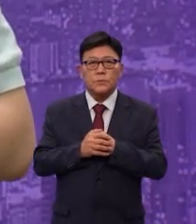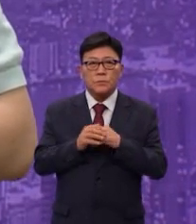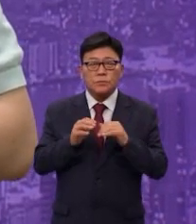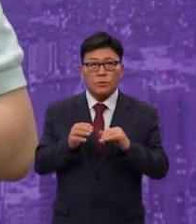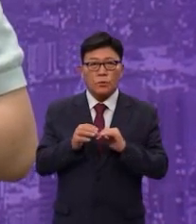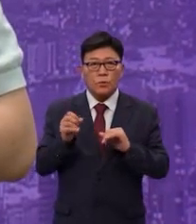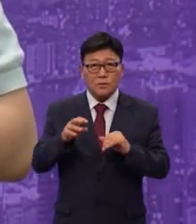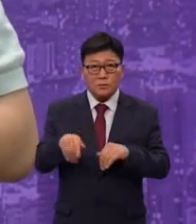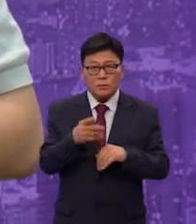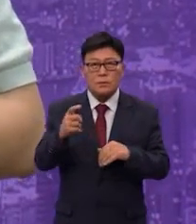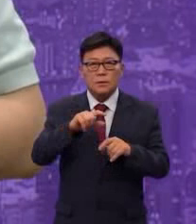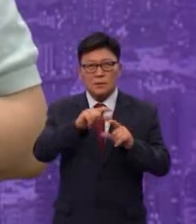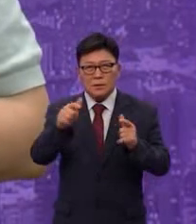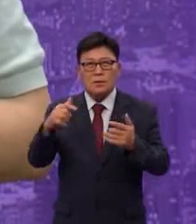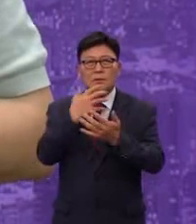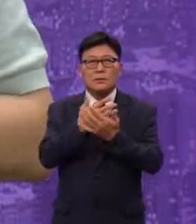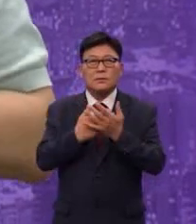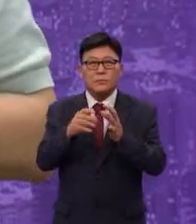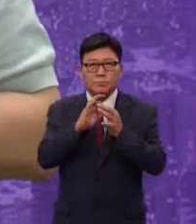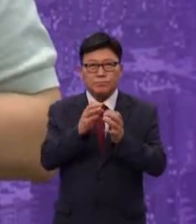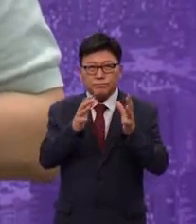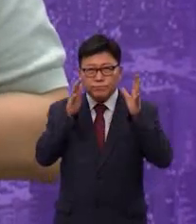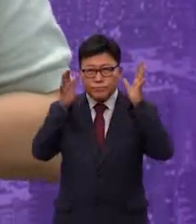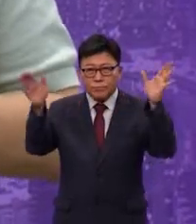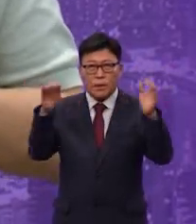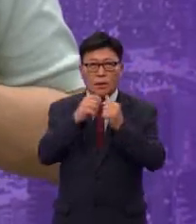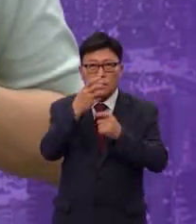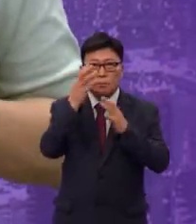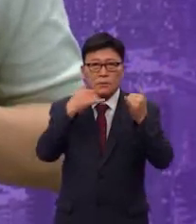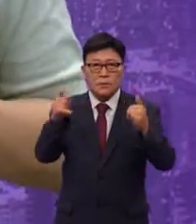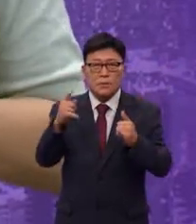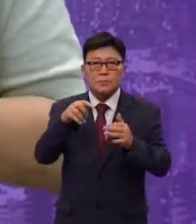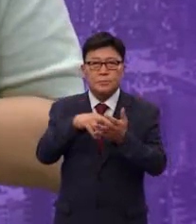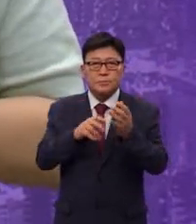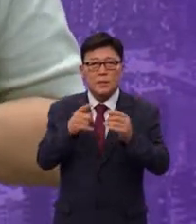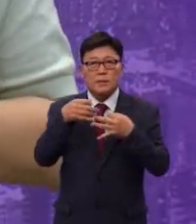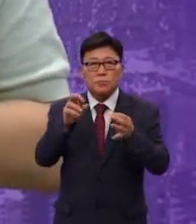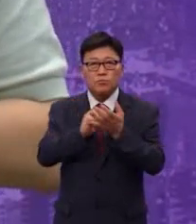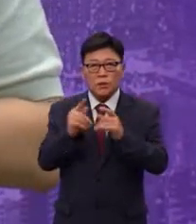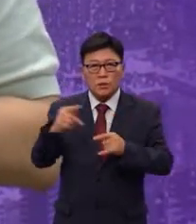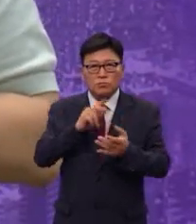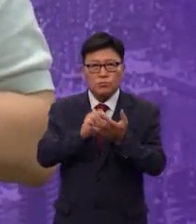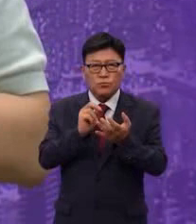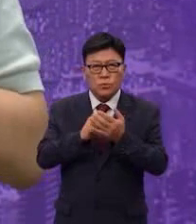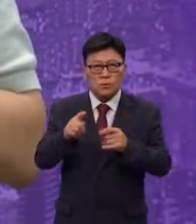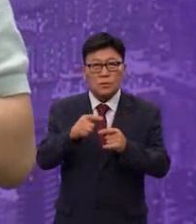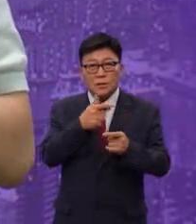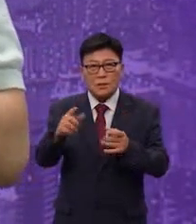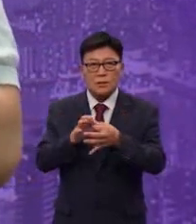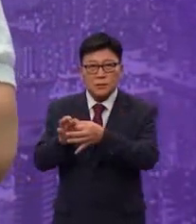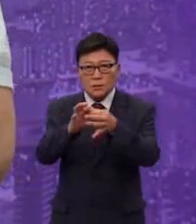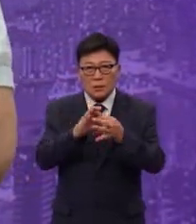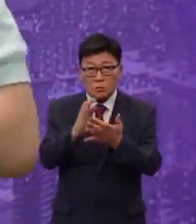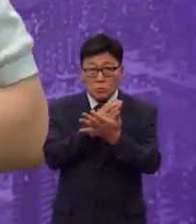네, 저희는 다양한 자료를 좀 폭넓게 살펴보면서 청년이 처한 금융 문제, 대출 문제에서도 큰